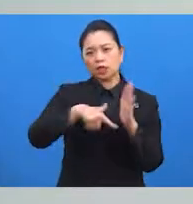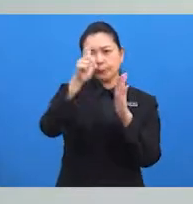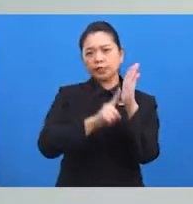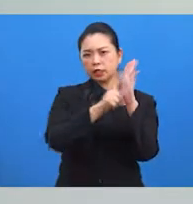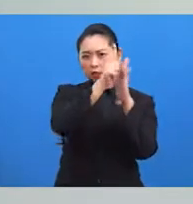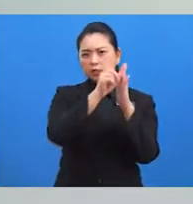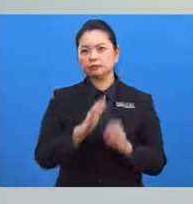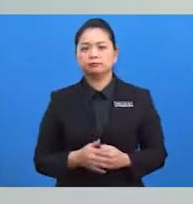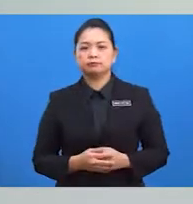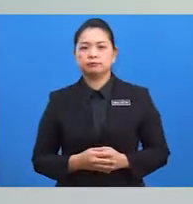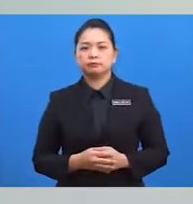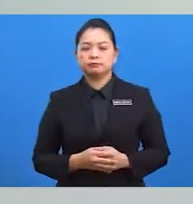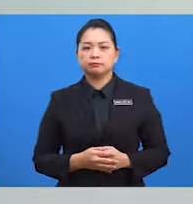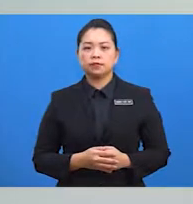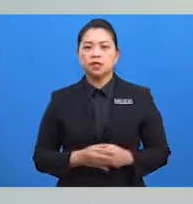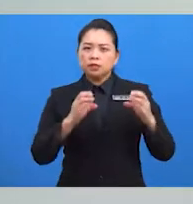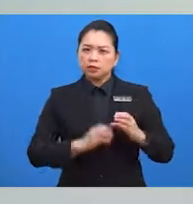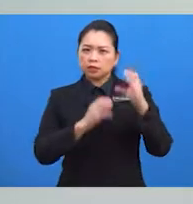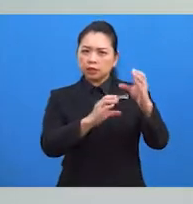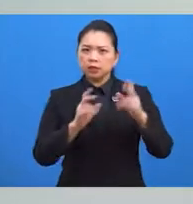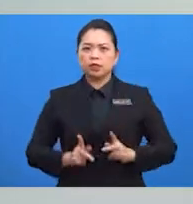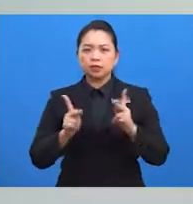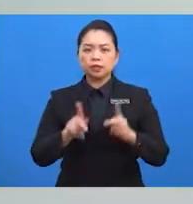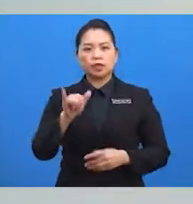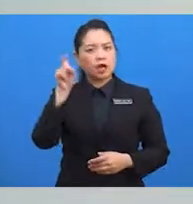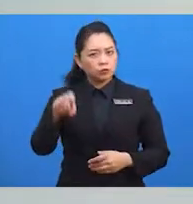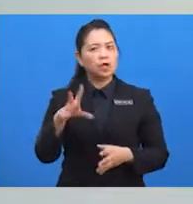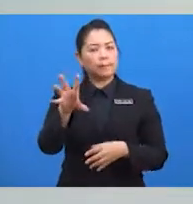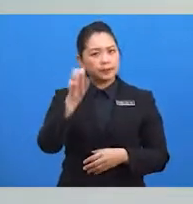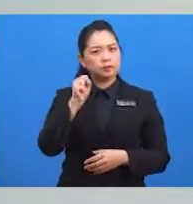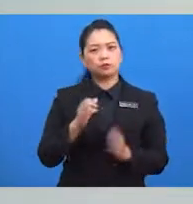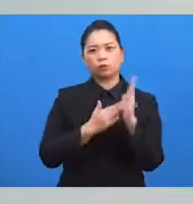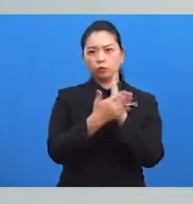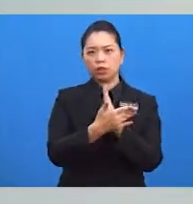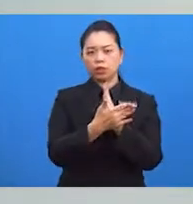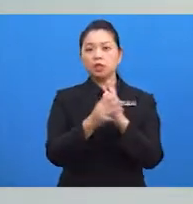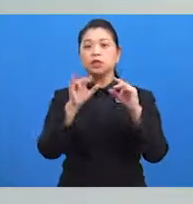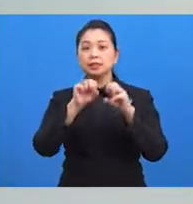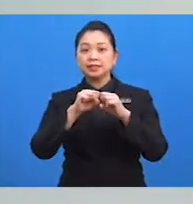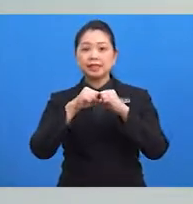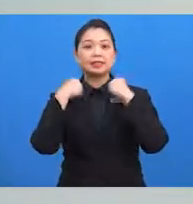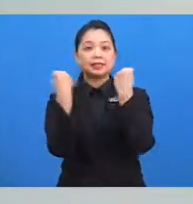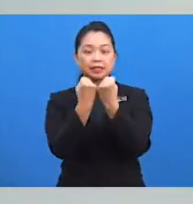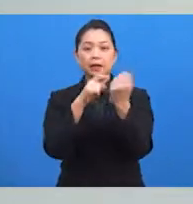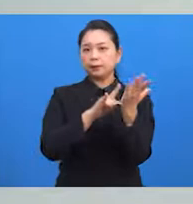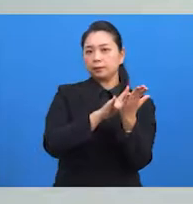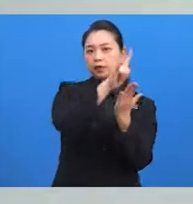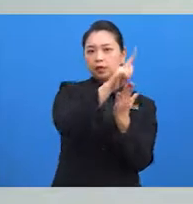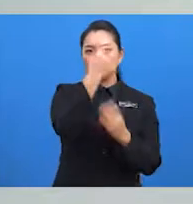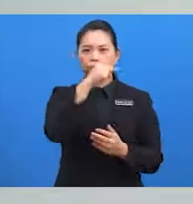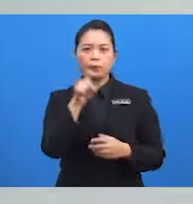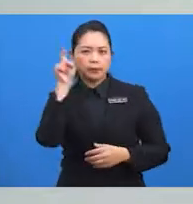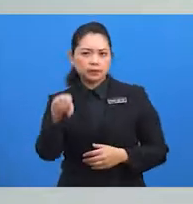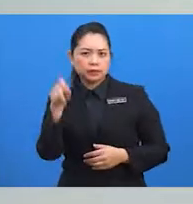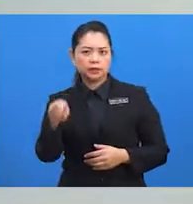di cadangkan kaedah yang harus diambil oleh syari'at lapangan untuk